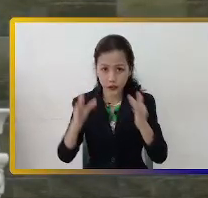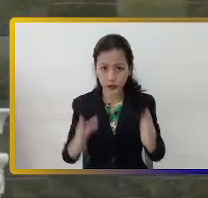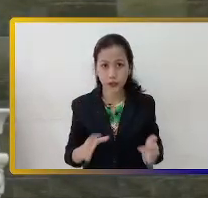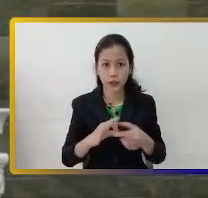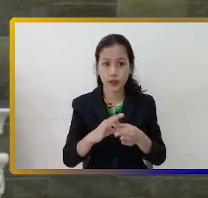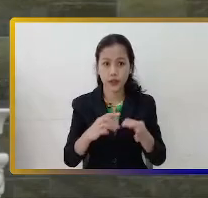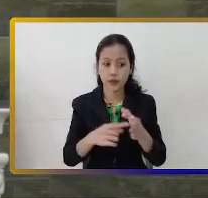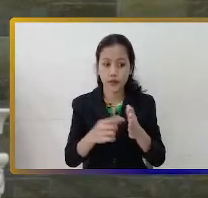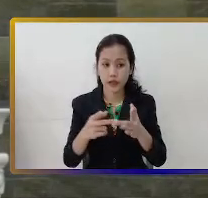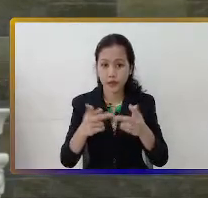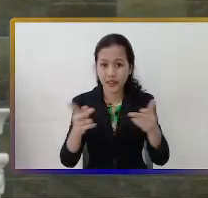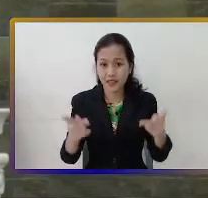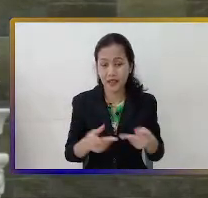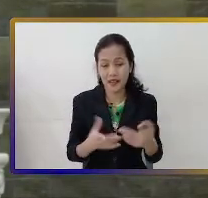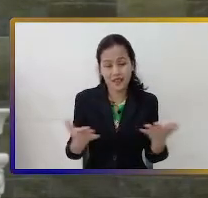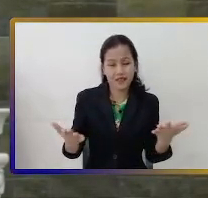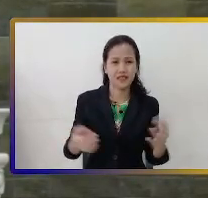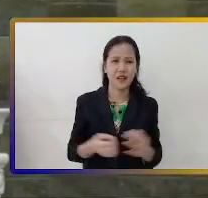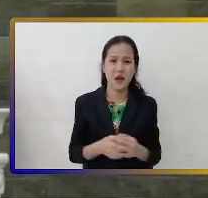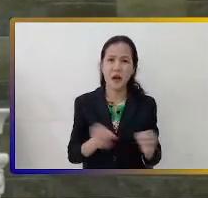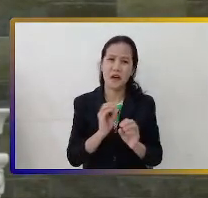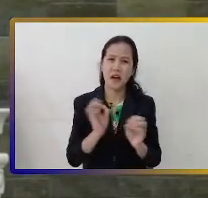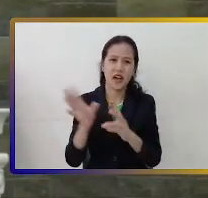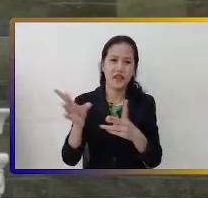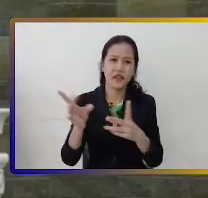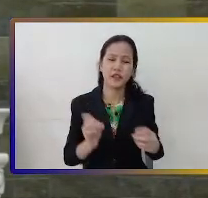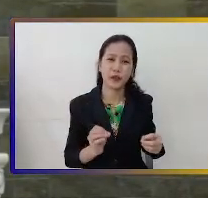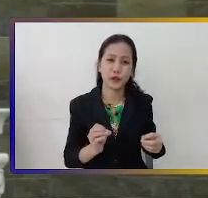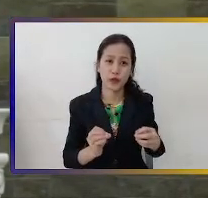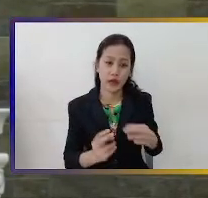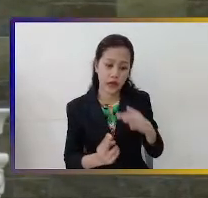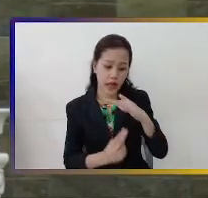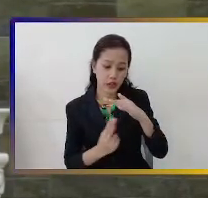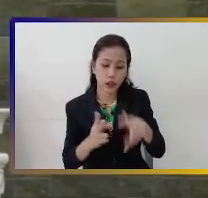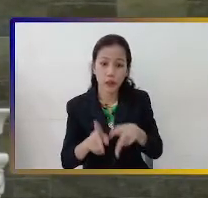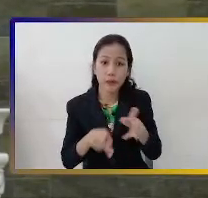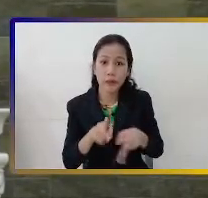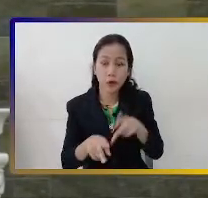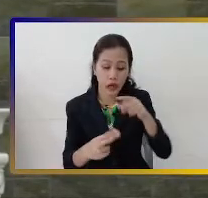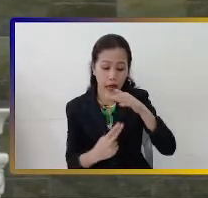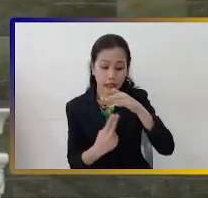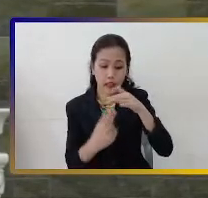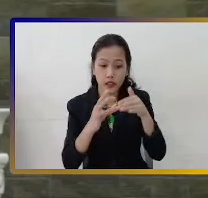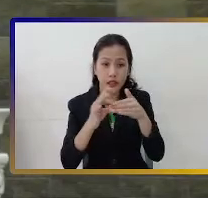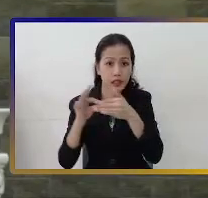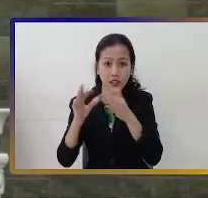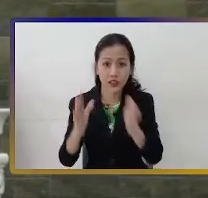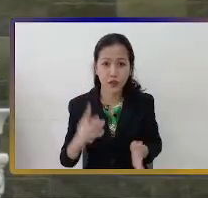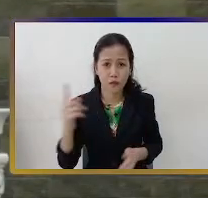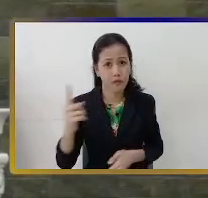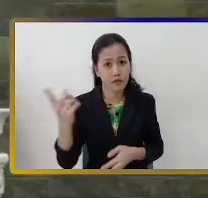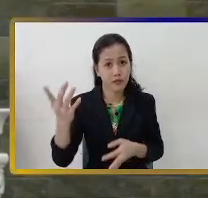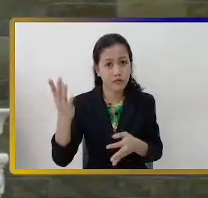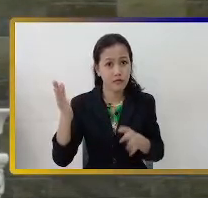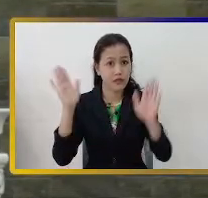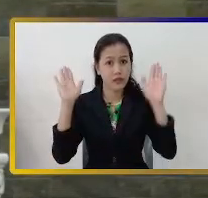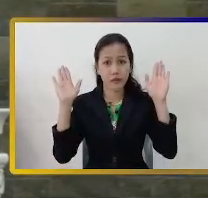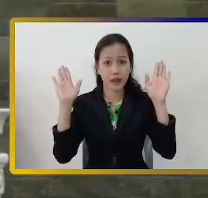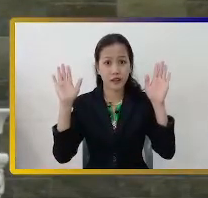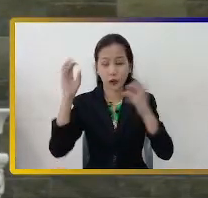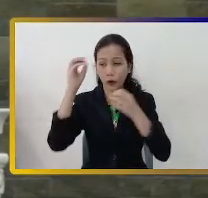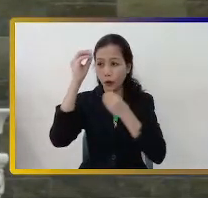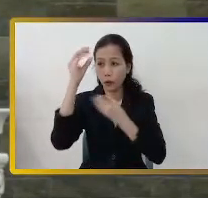ang mga nasa baba, yung mga nasasakupan kundi sumunod. So kung madidil yung mga nasa taas, ay magiging maayos